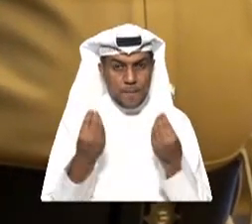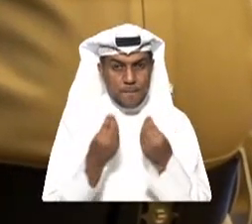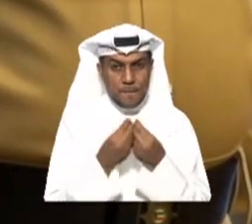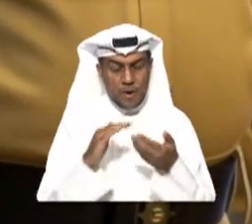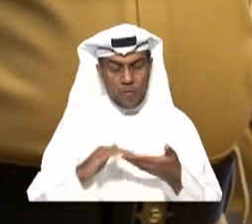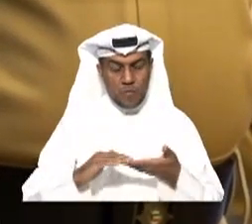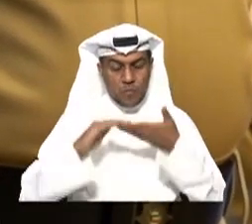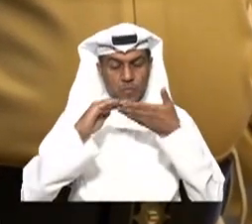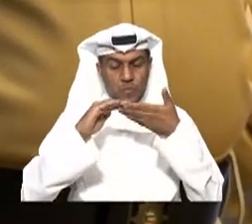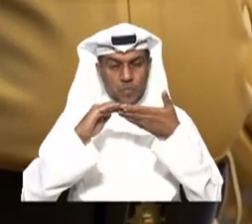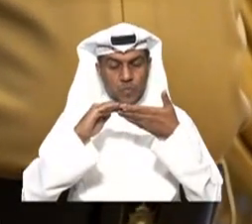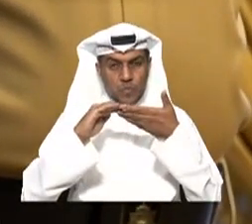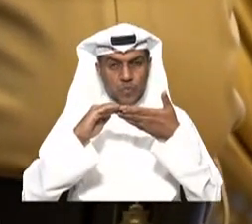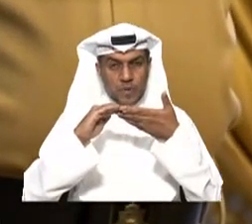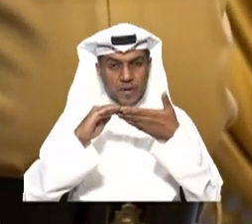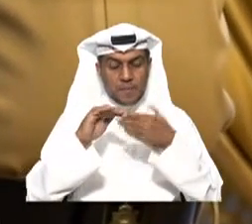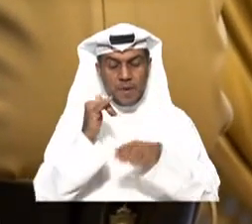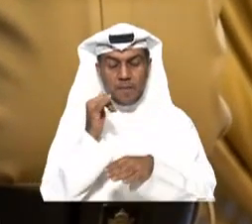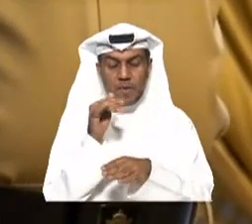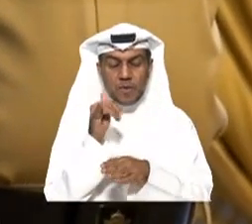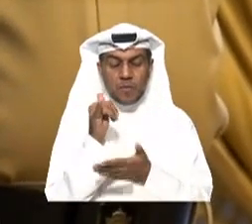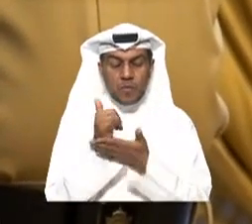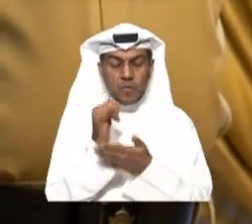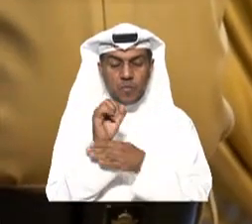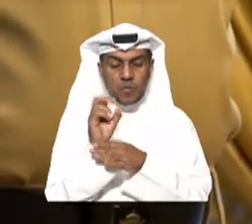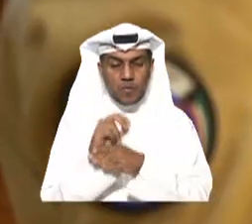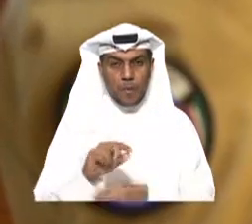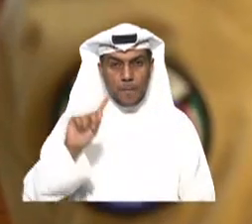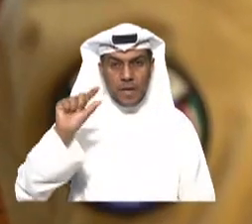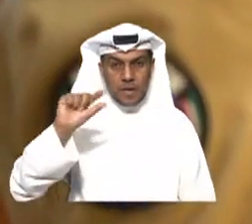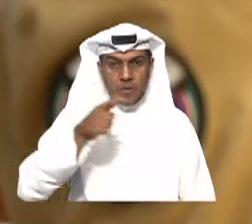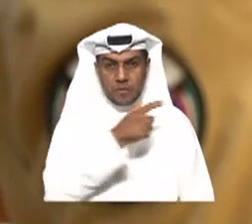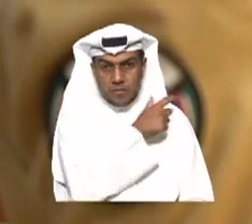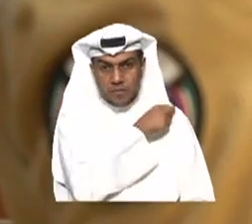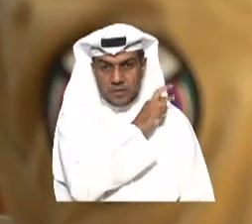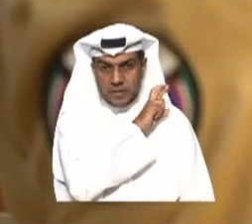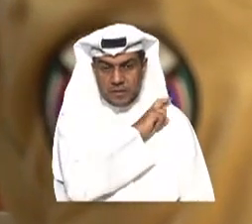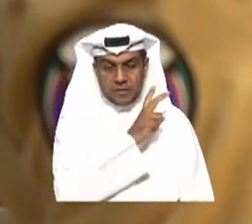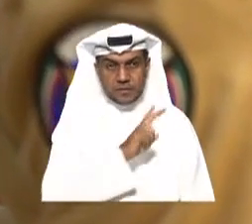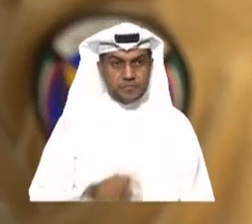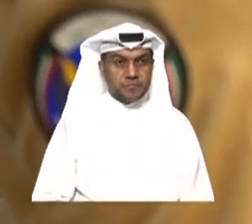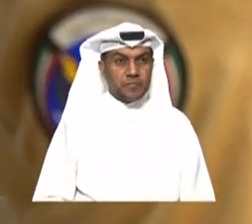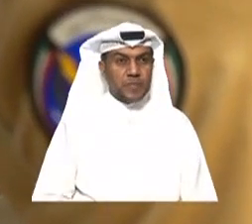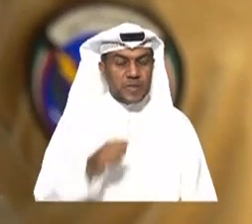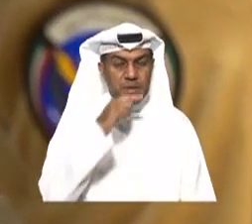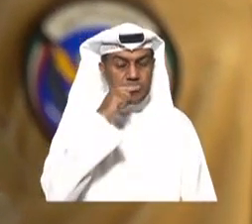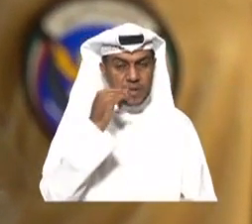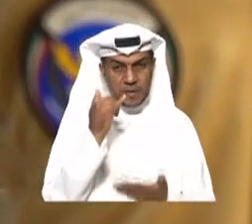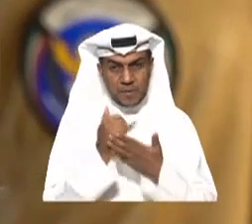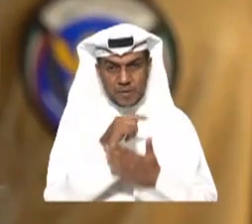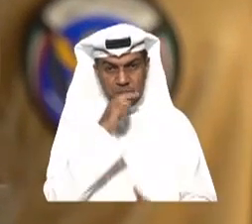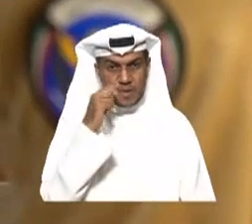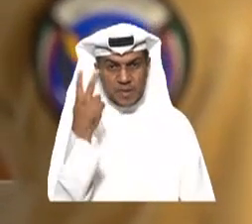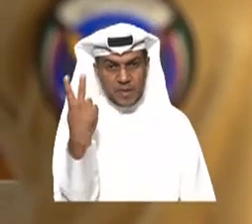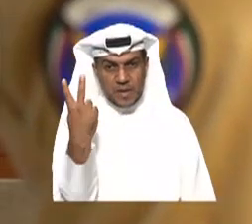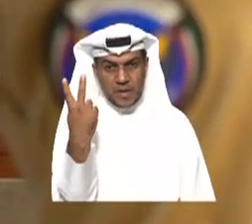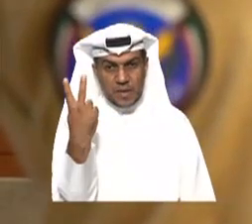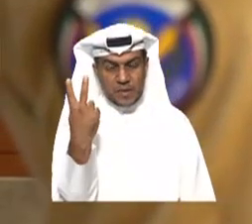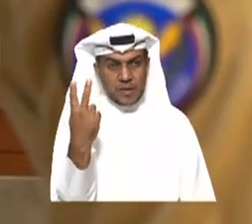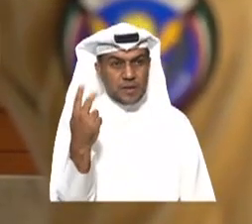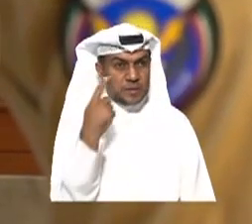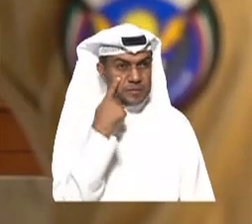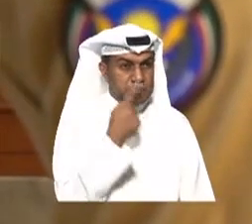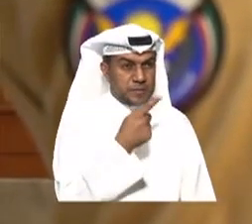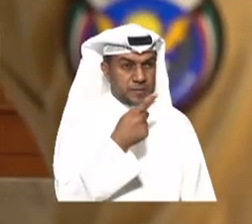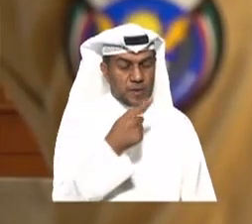المساعد لقطاع التعليم والتدريب اللواء بدر البالول والقيادات الأمنية في قطاع التعليم والتدريب خريجتين من